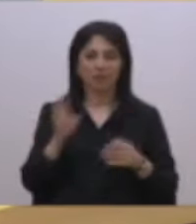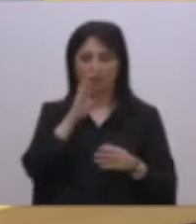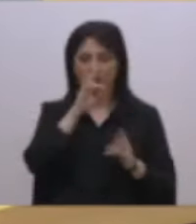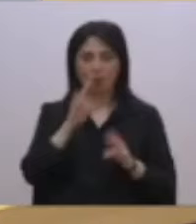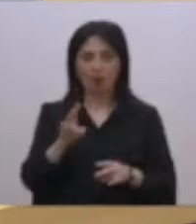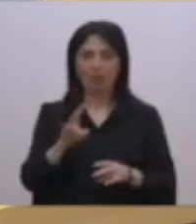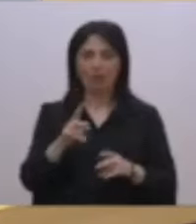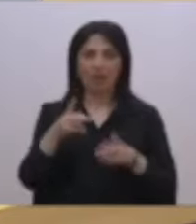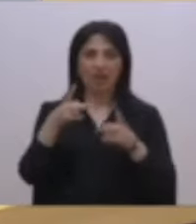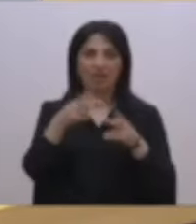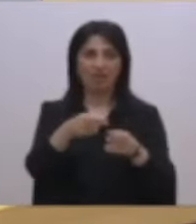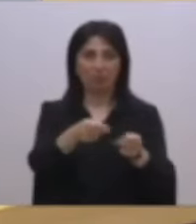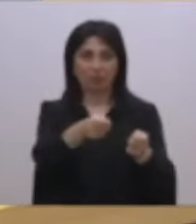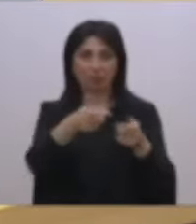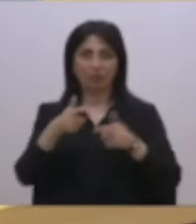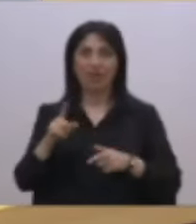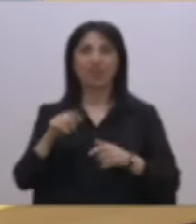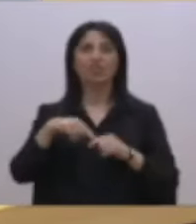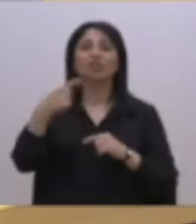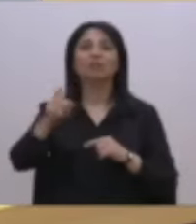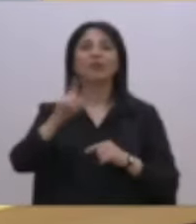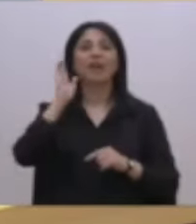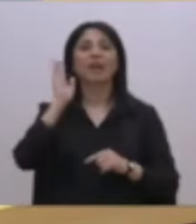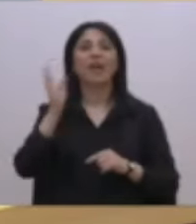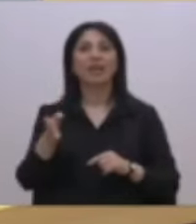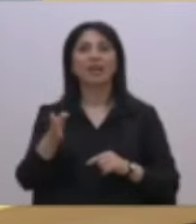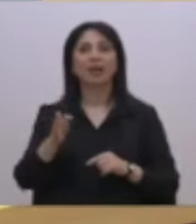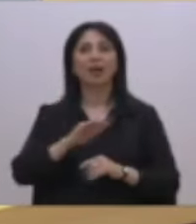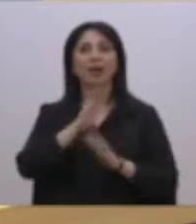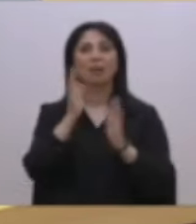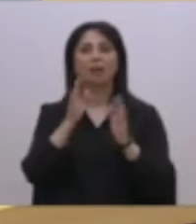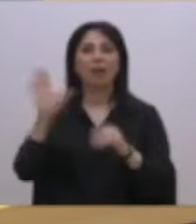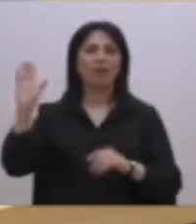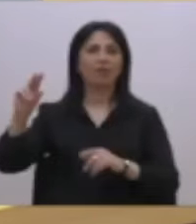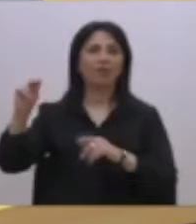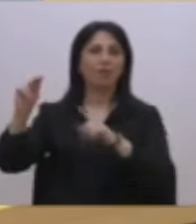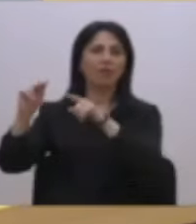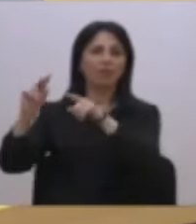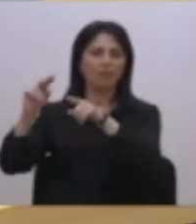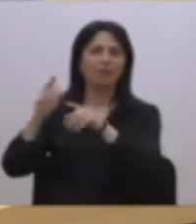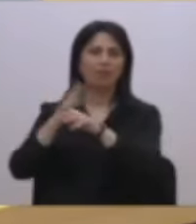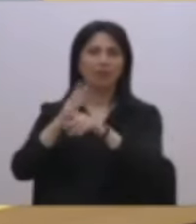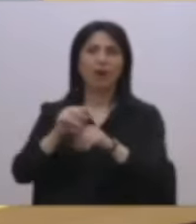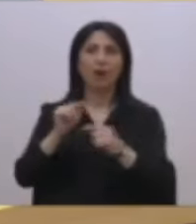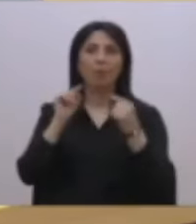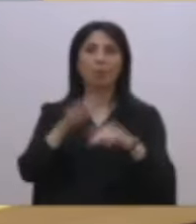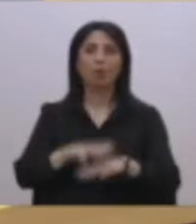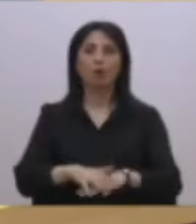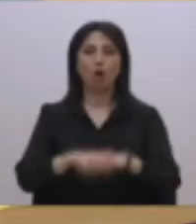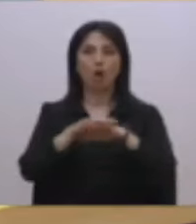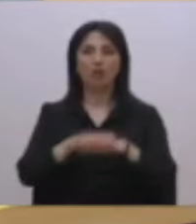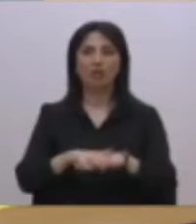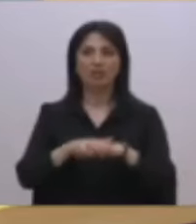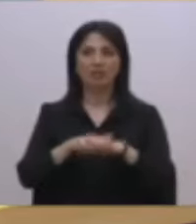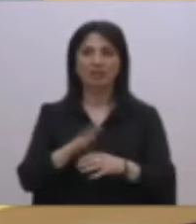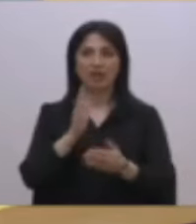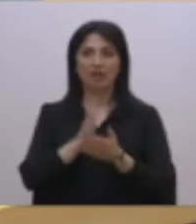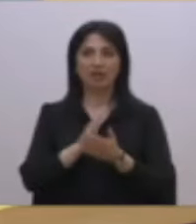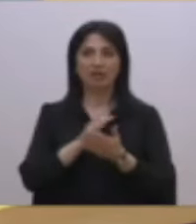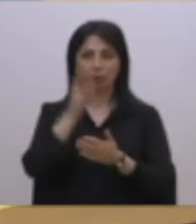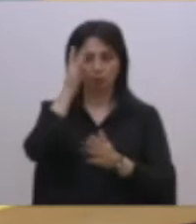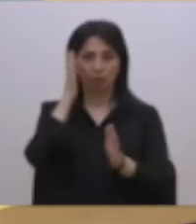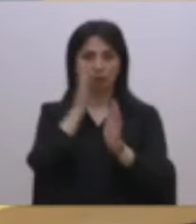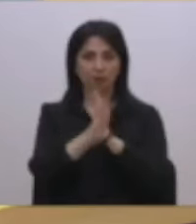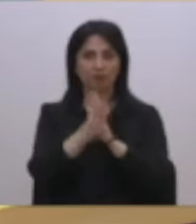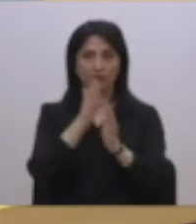მოღალატე ვეტოს დაძლევს და შემდეგ რა იქნება. მთელი ამ პერიოდის განმავლობაში პროტესტმა, რომელიც არის